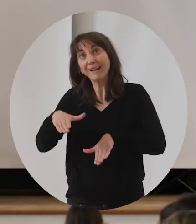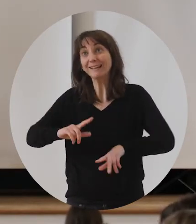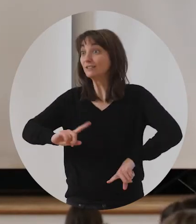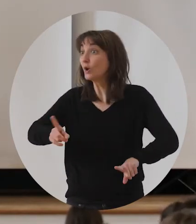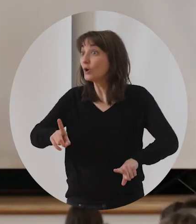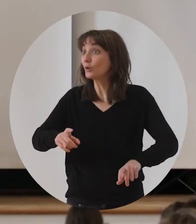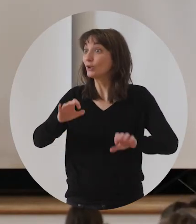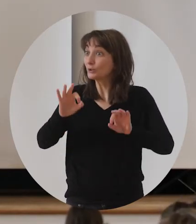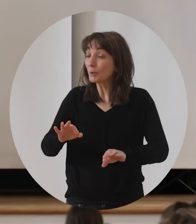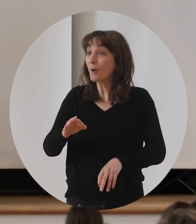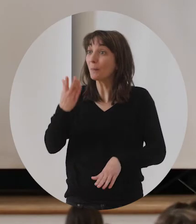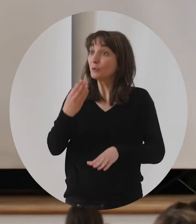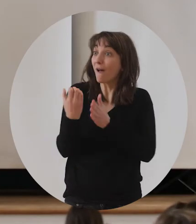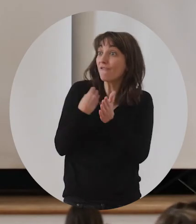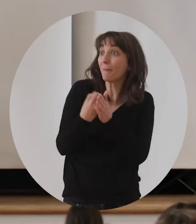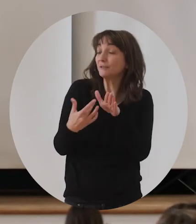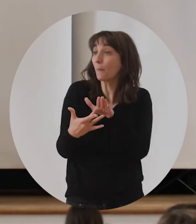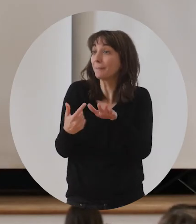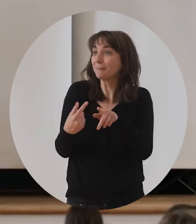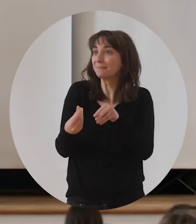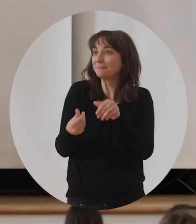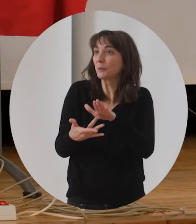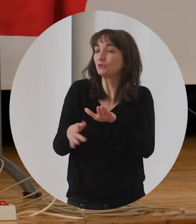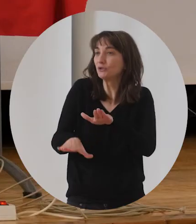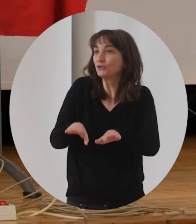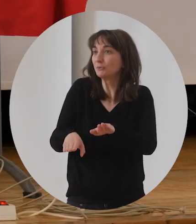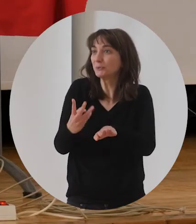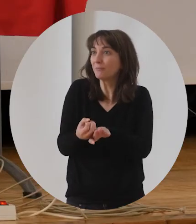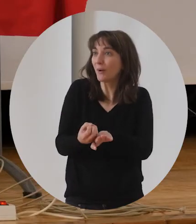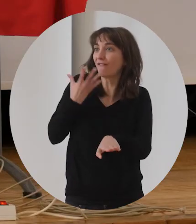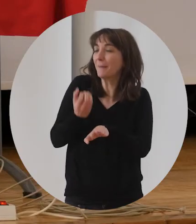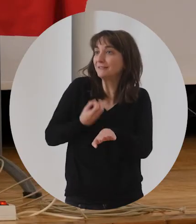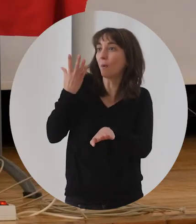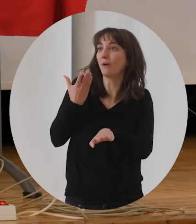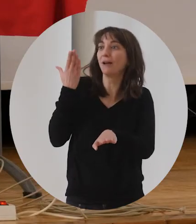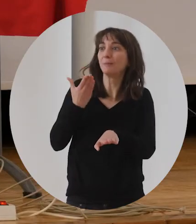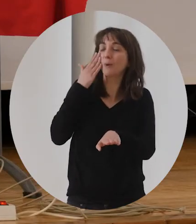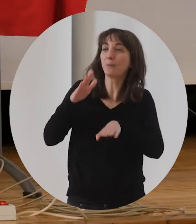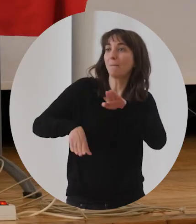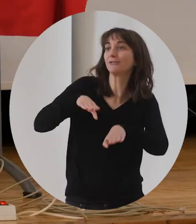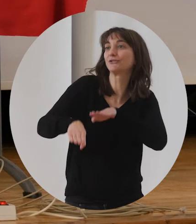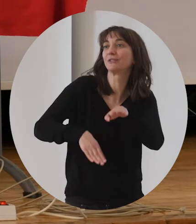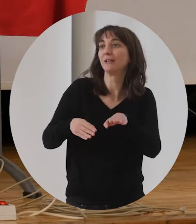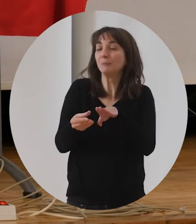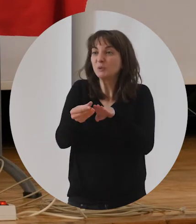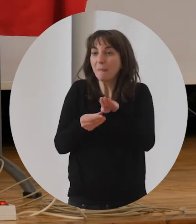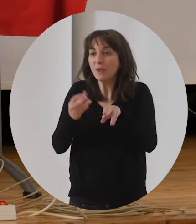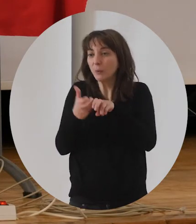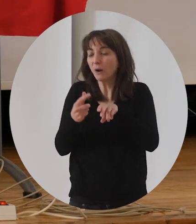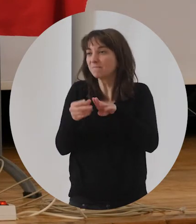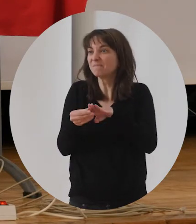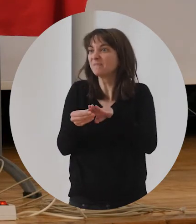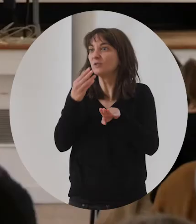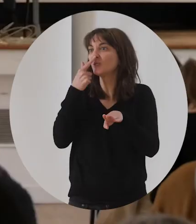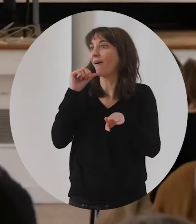a besoin des informations plantaires pour pouvoir apprendre à marcher. Et donc, on libère la sensation de la semelle pour pouvoir mieux ressentir ses